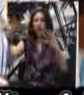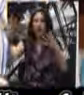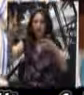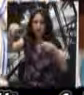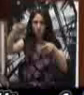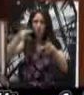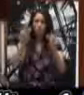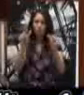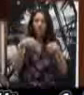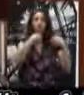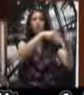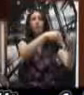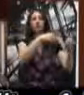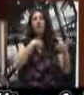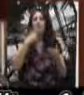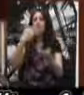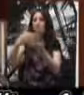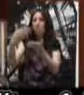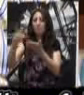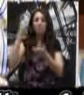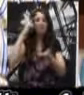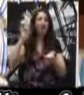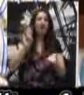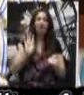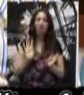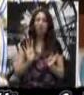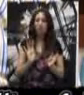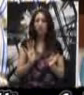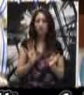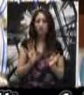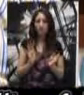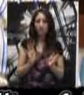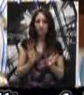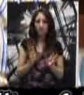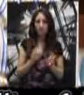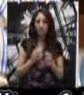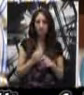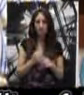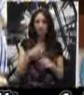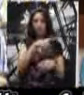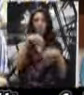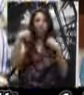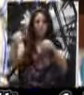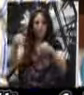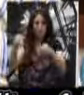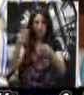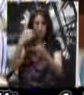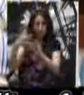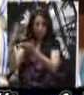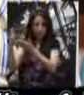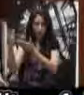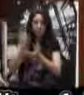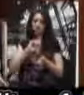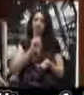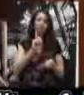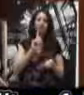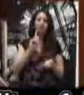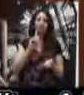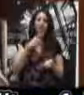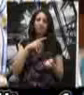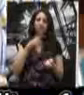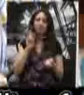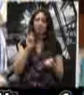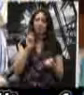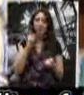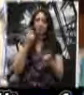وابيعها. معرفش يا ست. معرفش يا ست. كنت بتبيعي وبتسددي ولا لا؟ انا